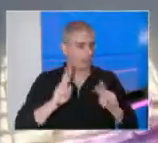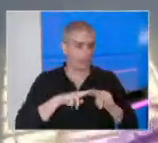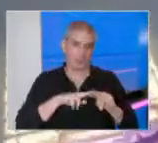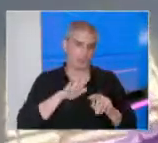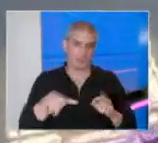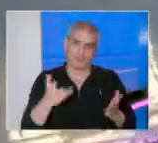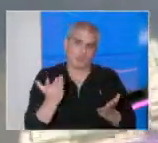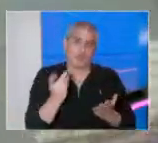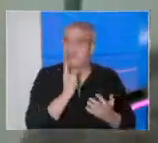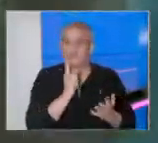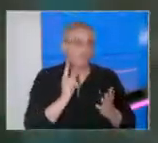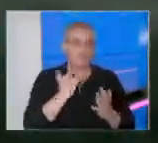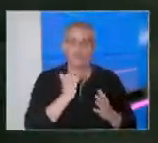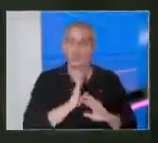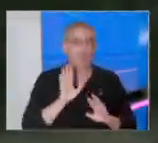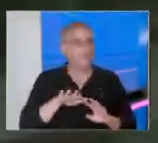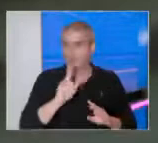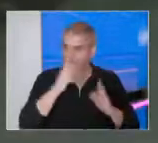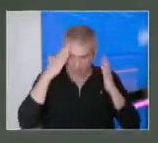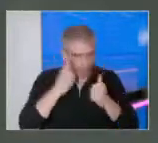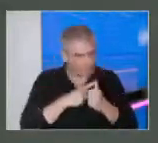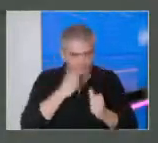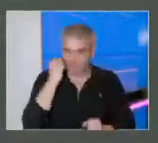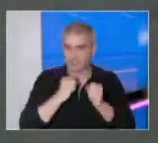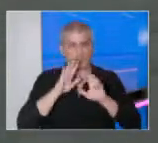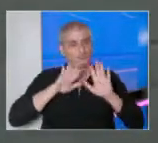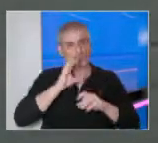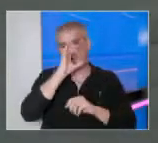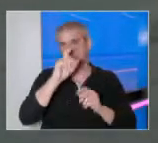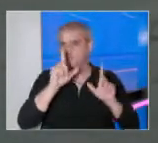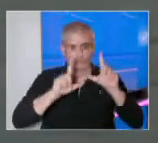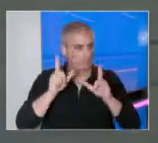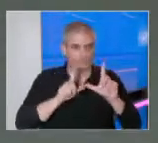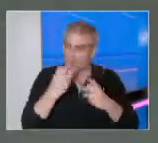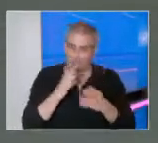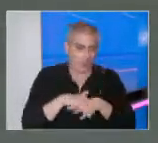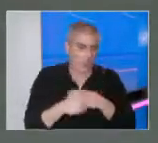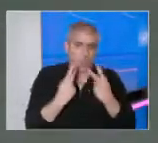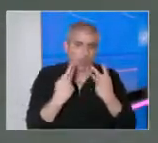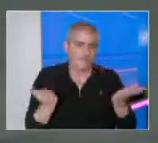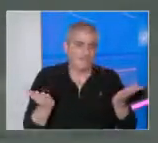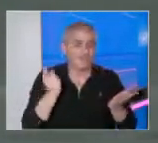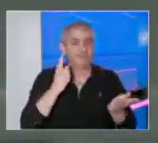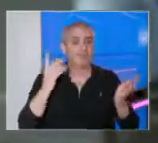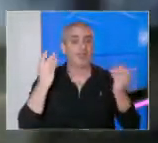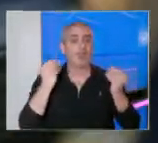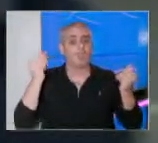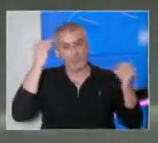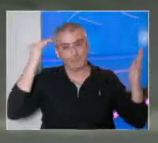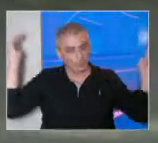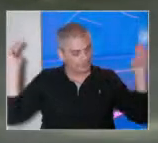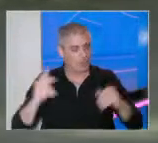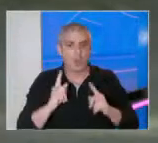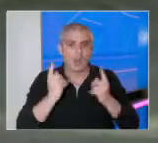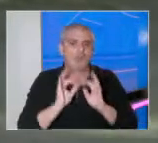הילדים אולי יספיקו, לא. הילדים לא מרוכזים, קשה לשבת בזום, הזום הזה לא אפקטיבי, ולכן צריך להוריד את חומר הלימודים. לא